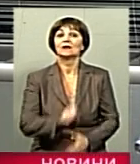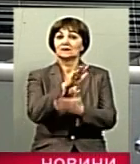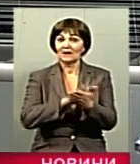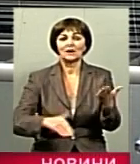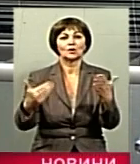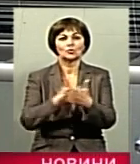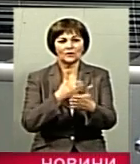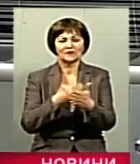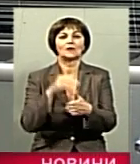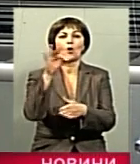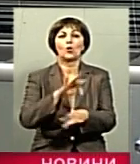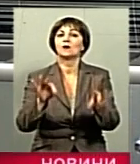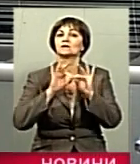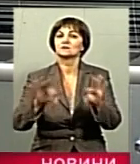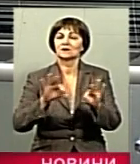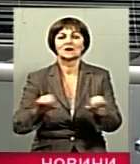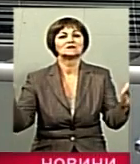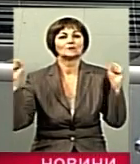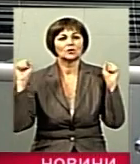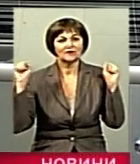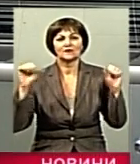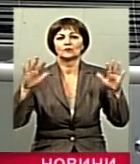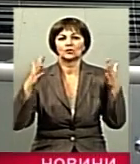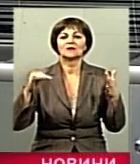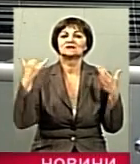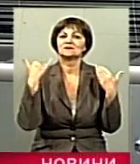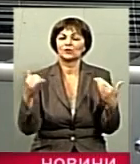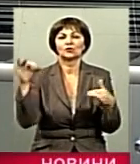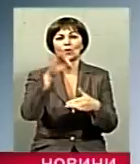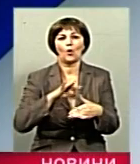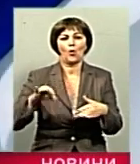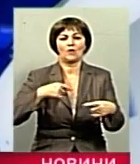Далі у випуску огляд спортивних подій. Сьогодні мова піде про футбол.